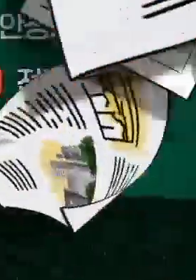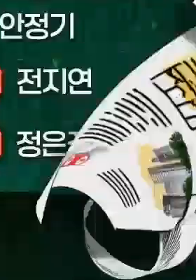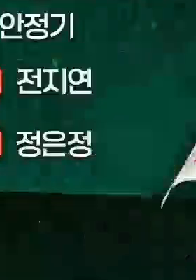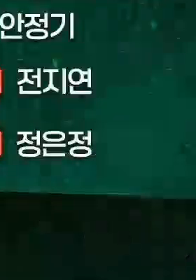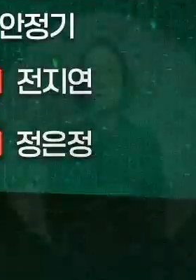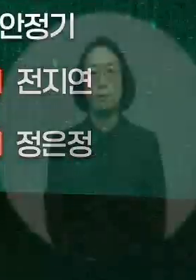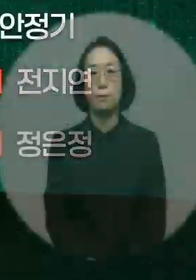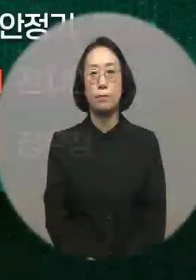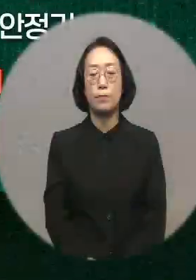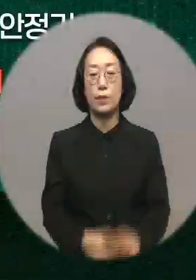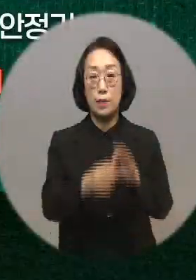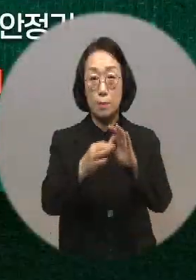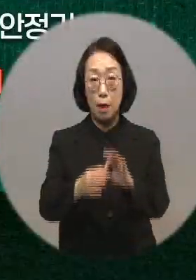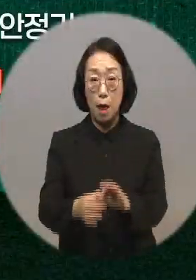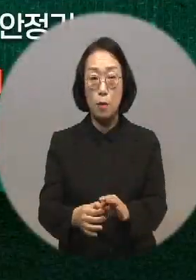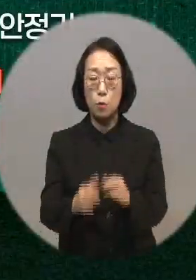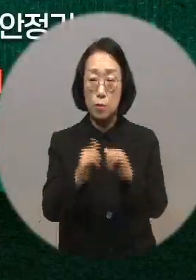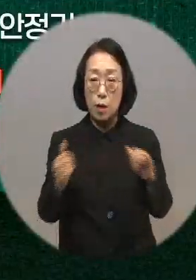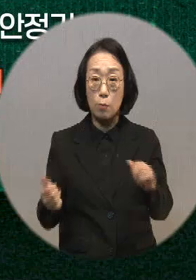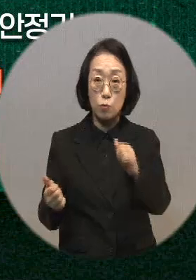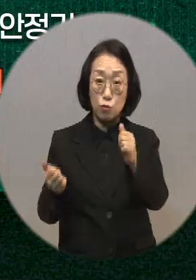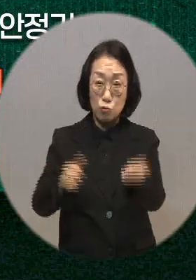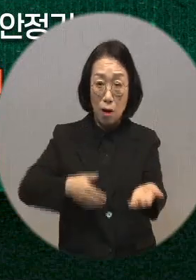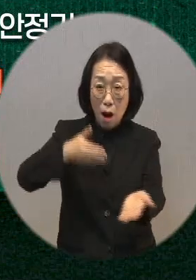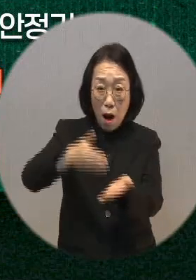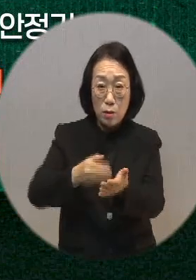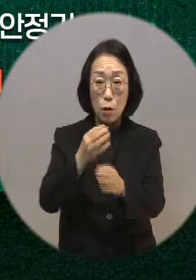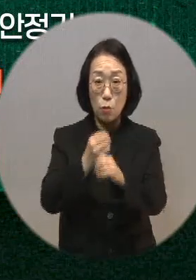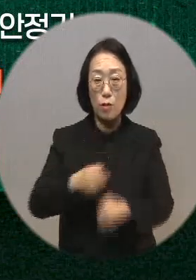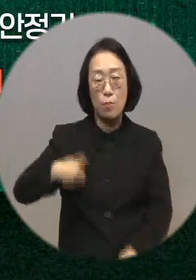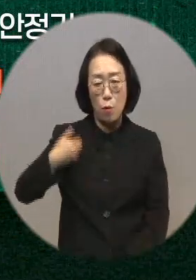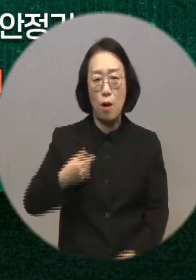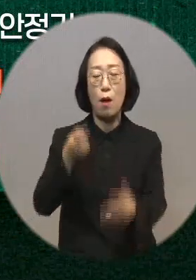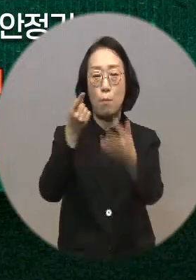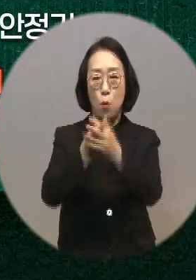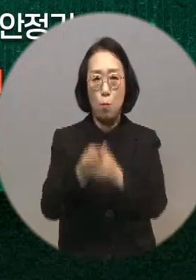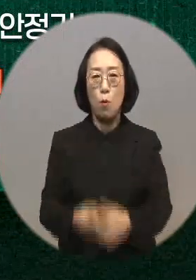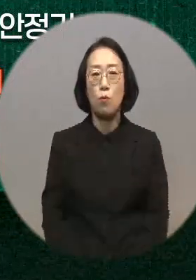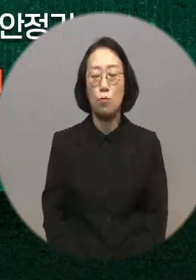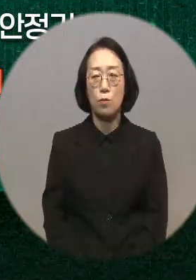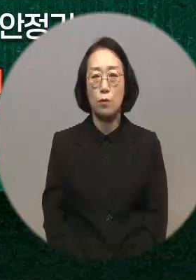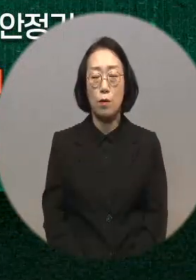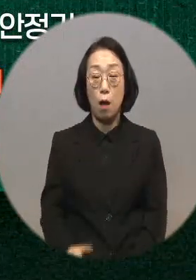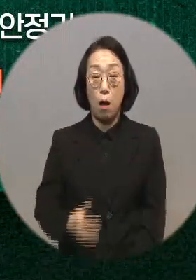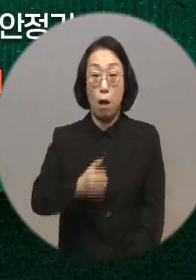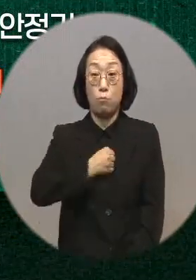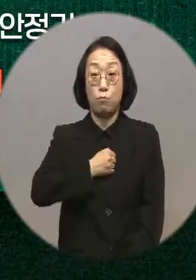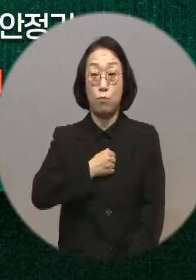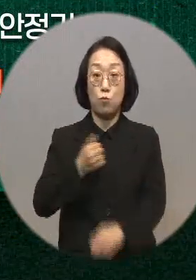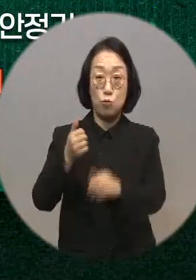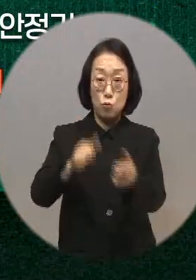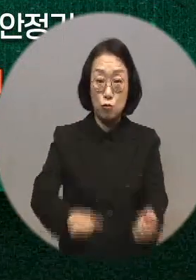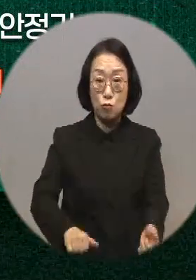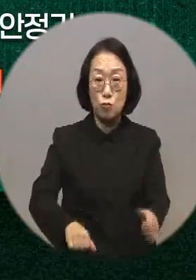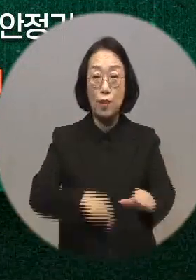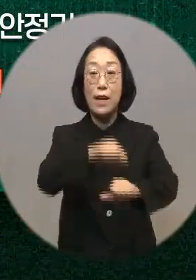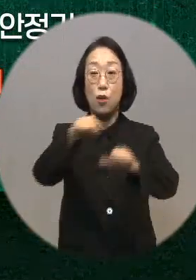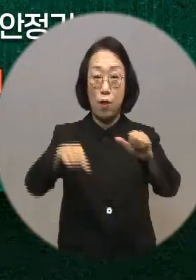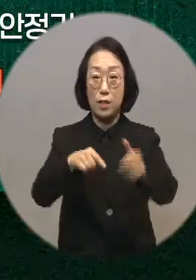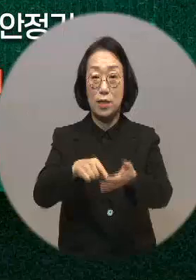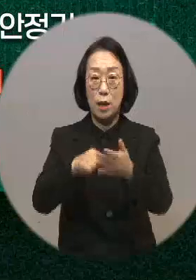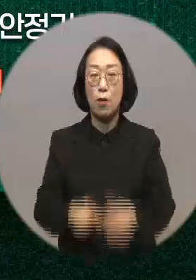지금도 우리가 인간이 언제 죽는지를 다 알 수가 있어요. 기본적으로 인간은 쇼크 때문에 죽고 이 쇼크는 5가지예요. 사실